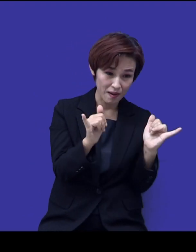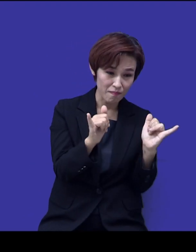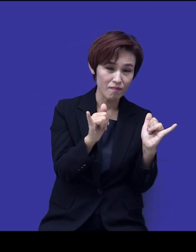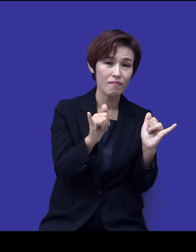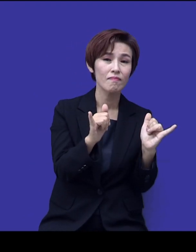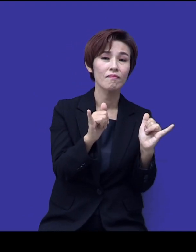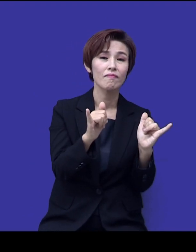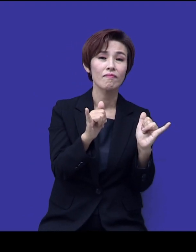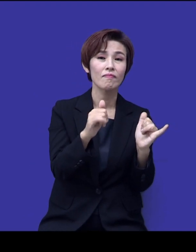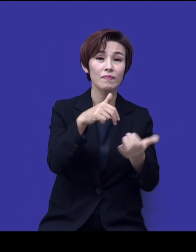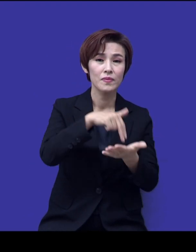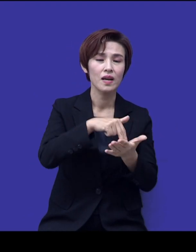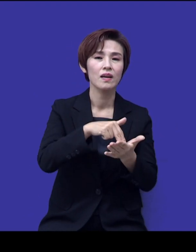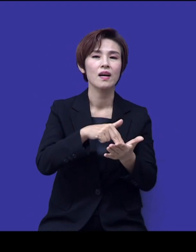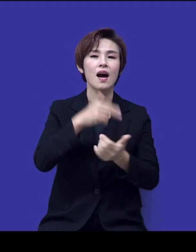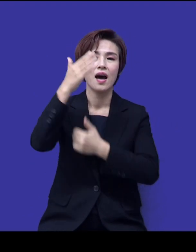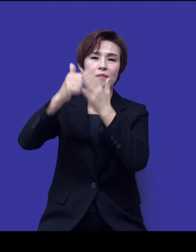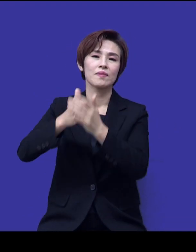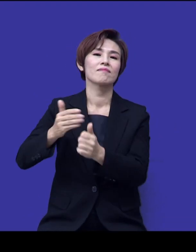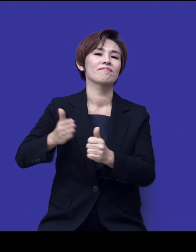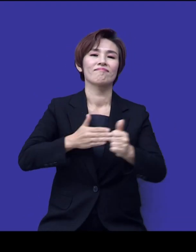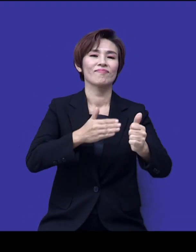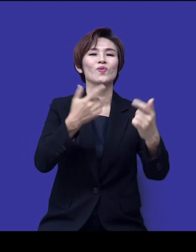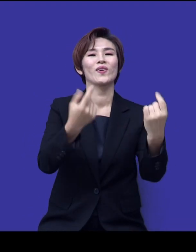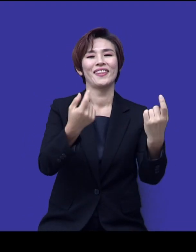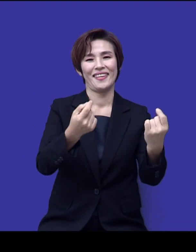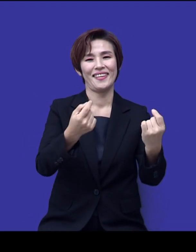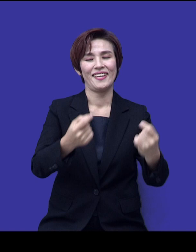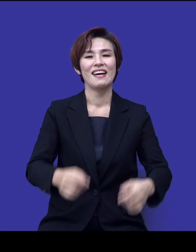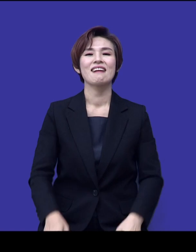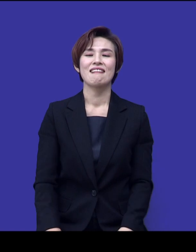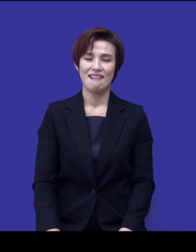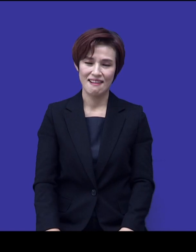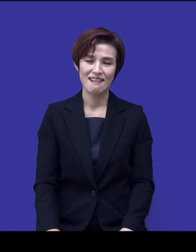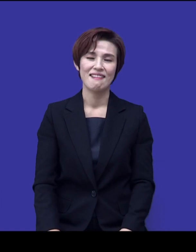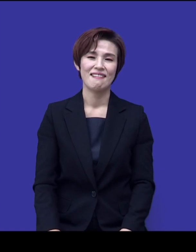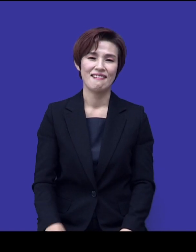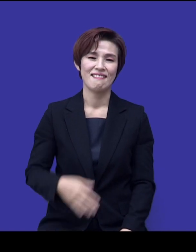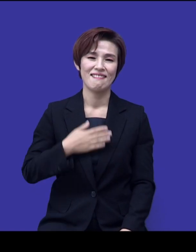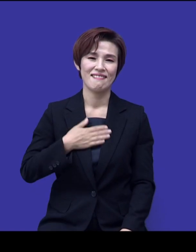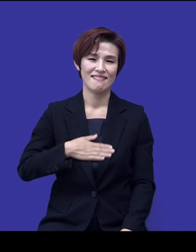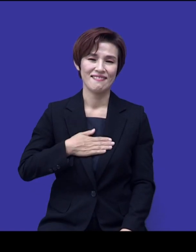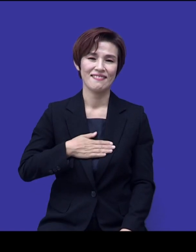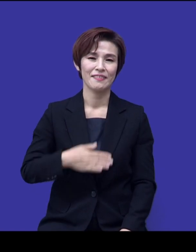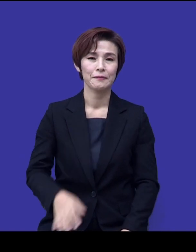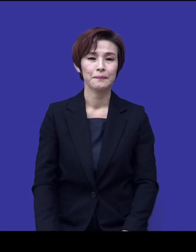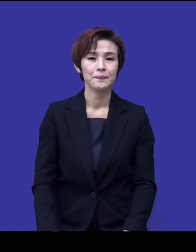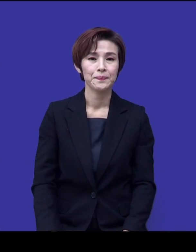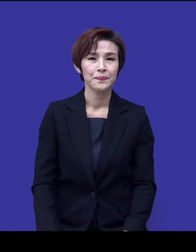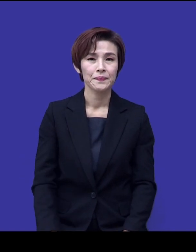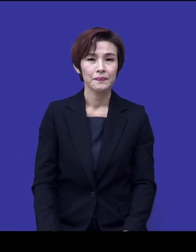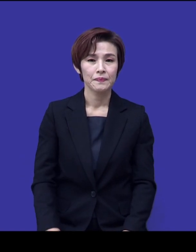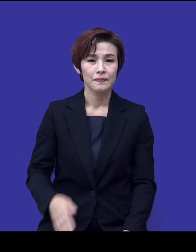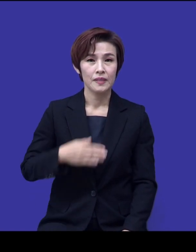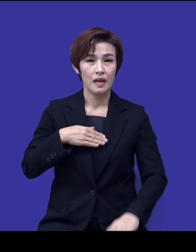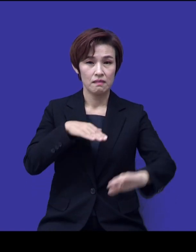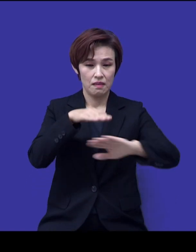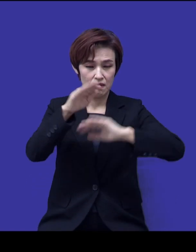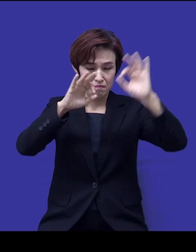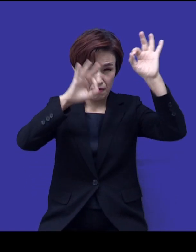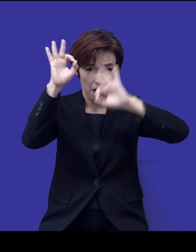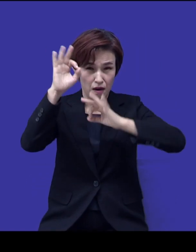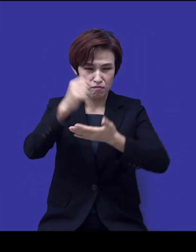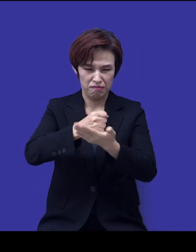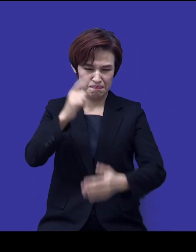아. 그 말을 읽고 저 자유에서 장애에서 자유할 수 있었습니다. 뭐냐면 예. 내가 지금 사고가 운 나빠서 생긴 거